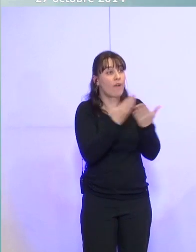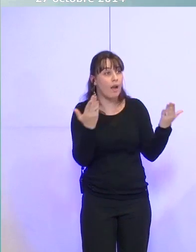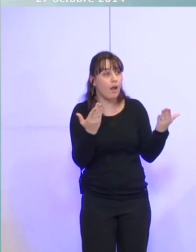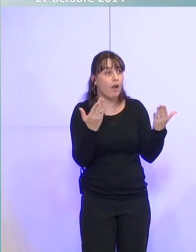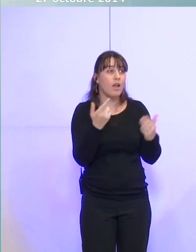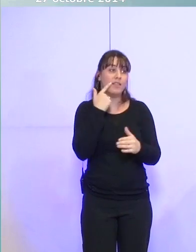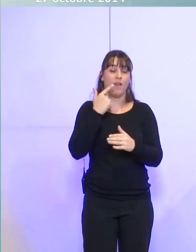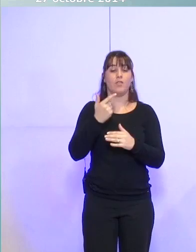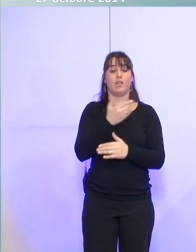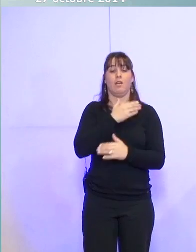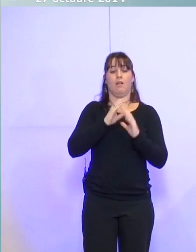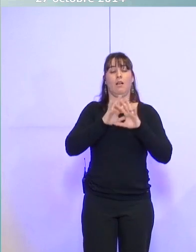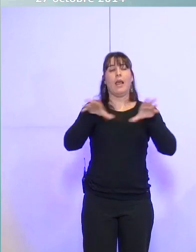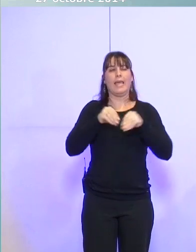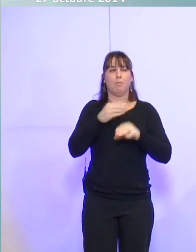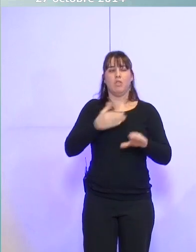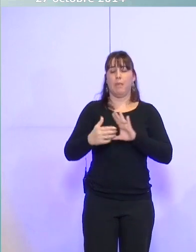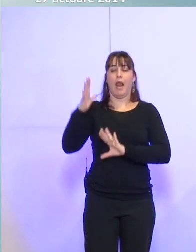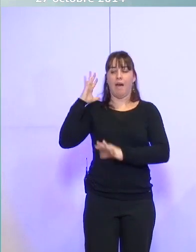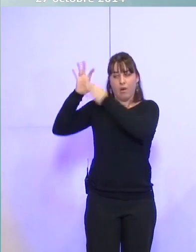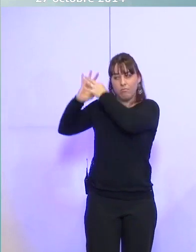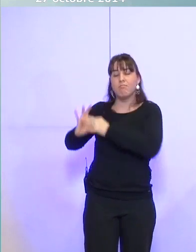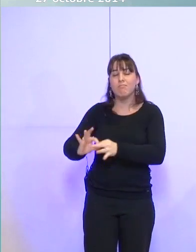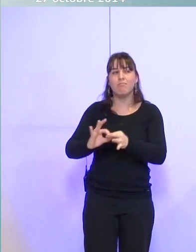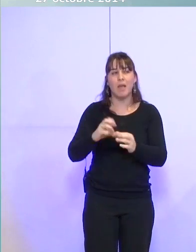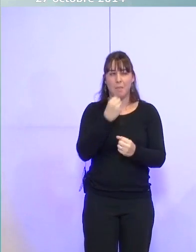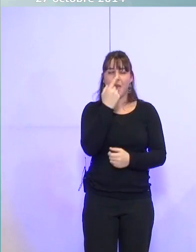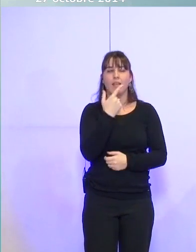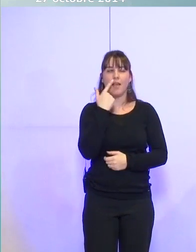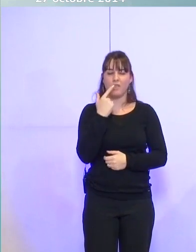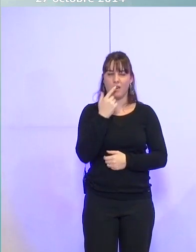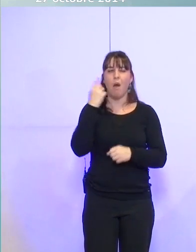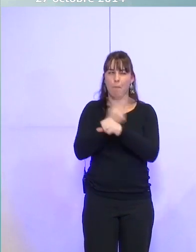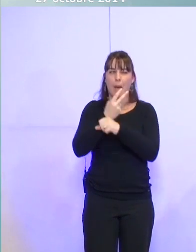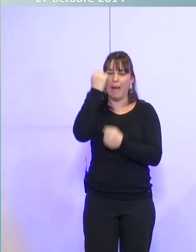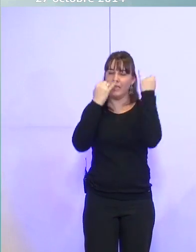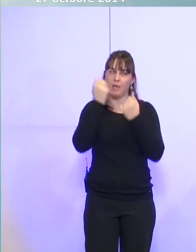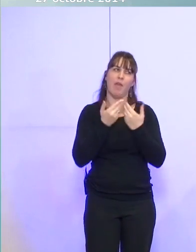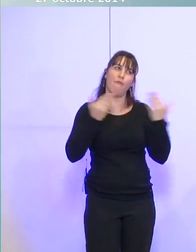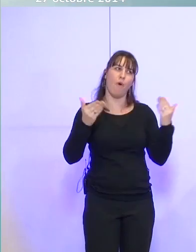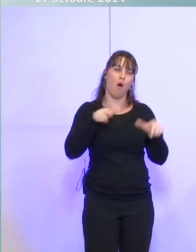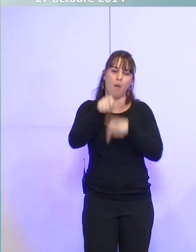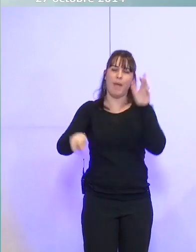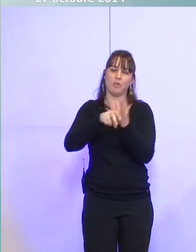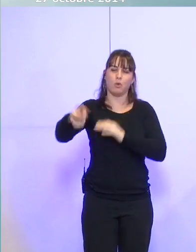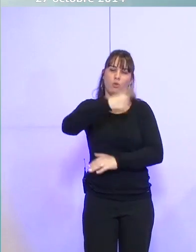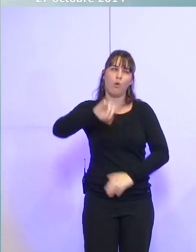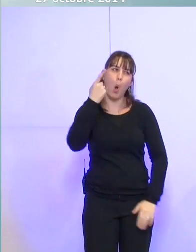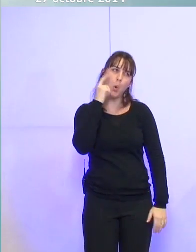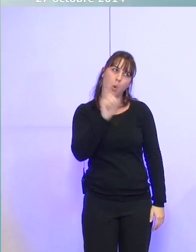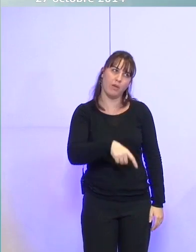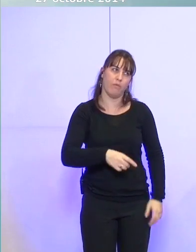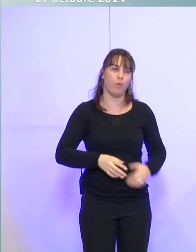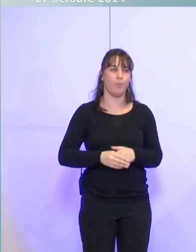et des idées de l'ancienne municipalité, c'est bien, c'est qu'ils sont bons. Mais soyez honnêtes et dites-le aux Grenoblois. Merci.